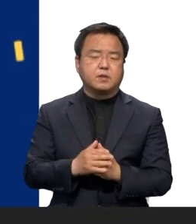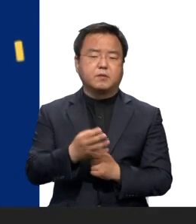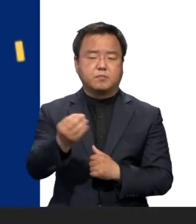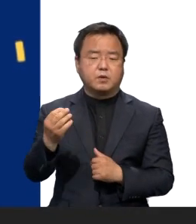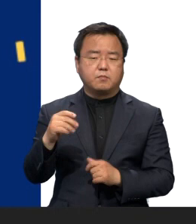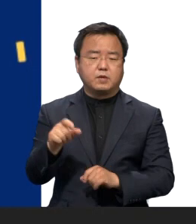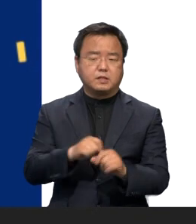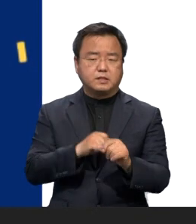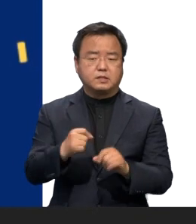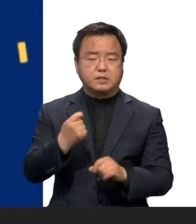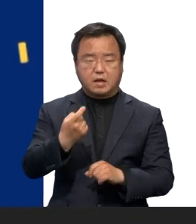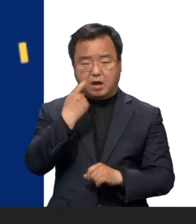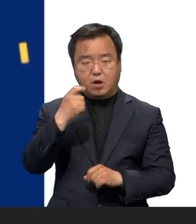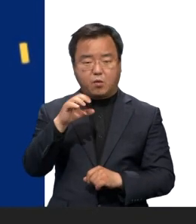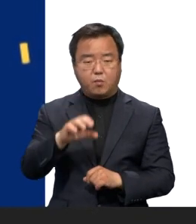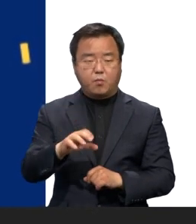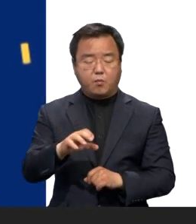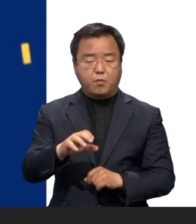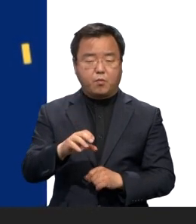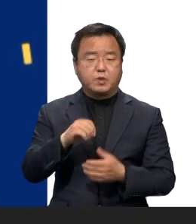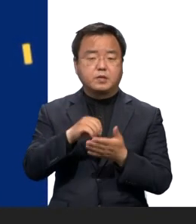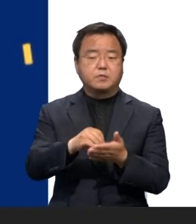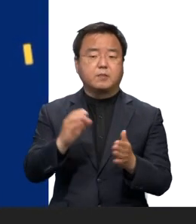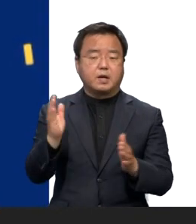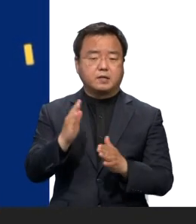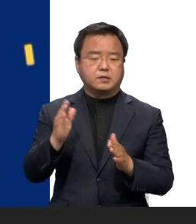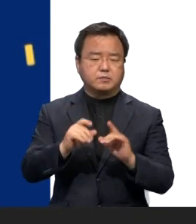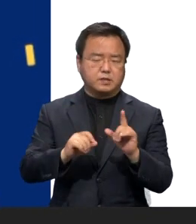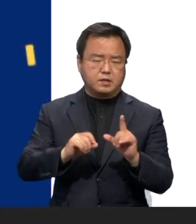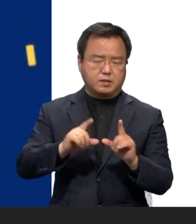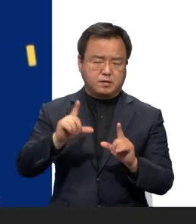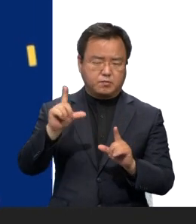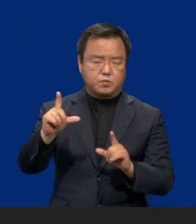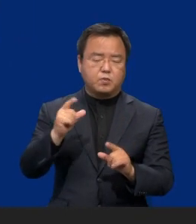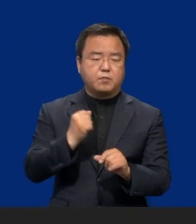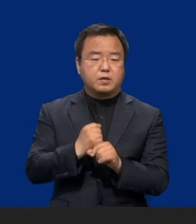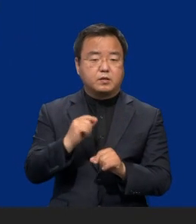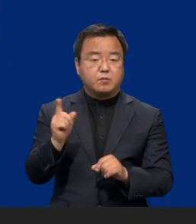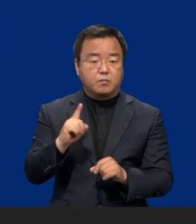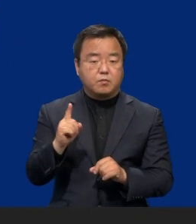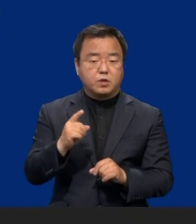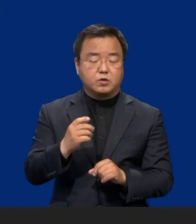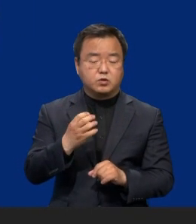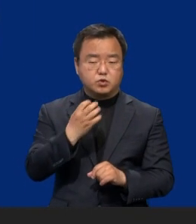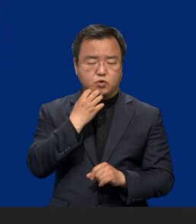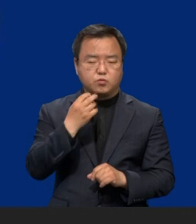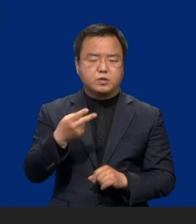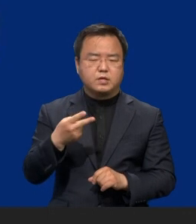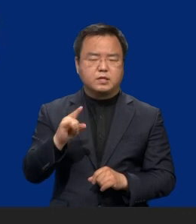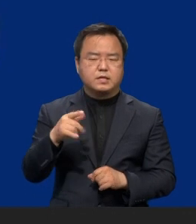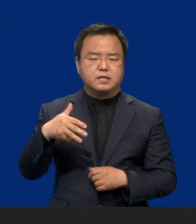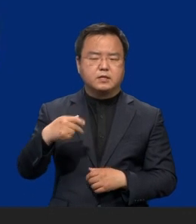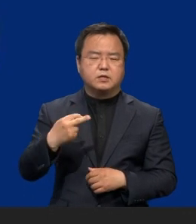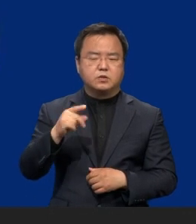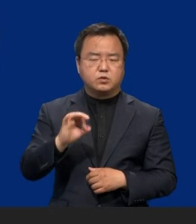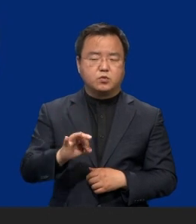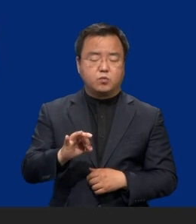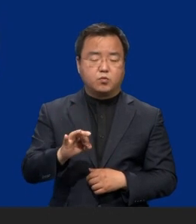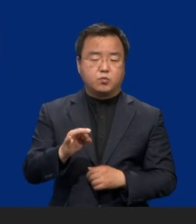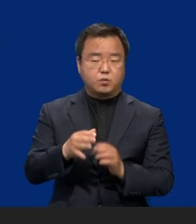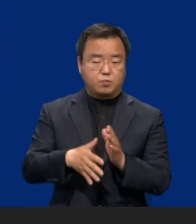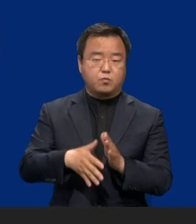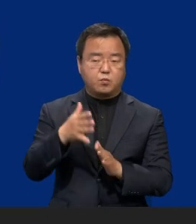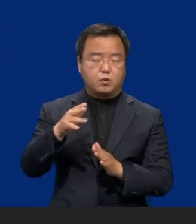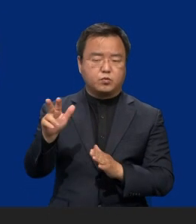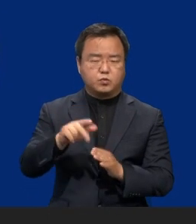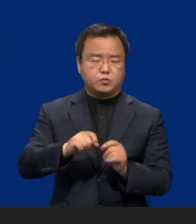특정 학원들이 입학생 대부분의 배출하는데 서울 대치동의 중심으로 전국에 지점을 둔 한 학원에서 만 300명 이상